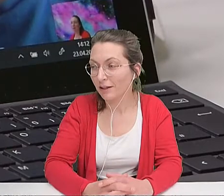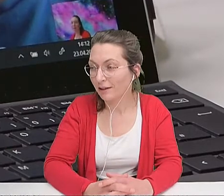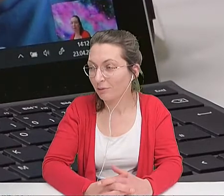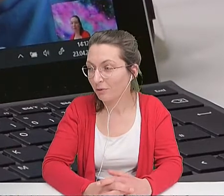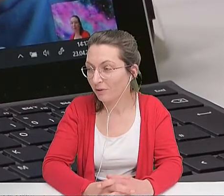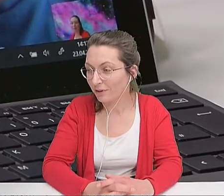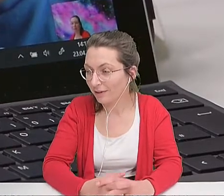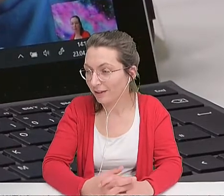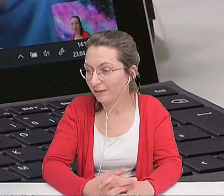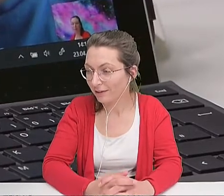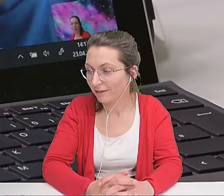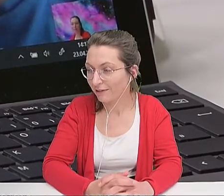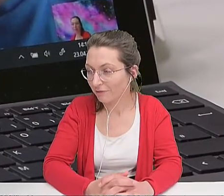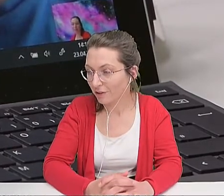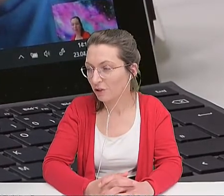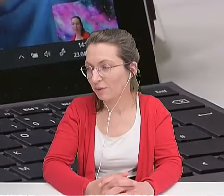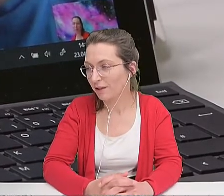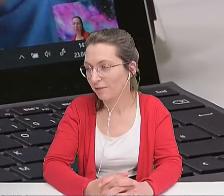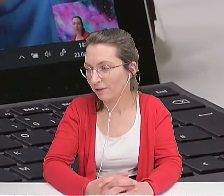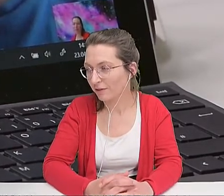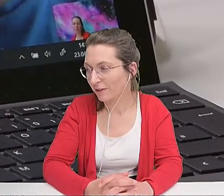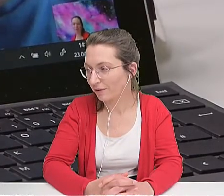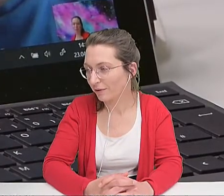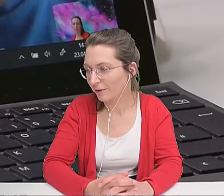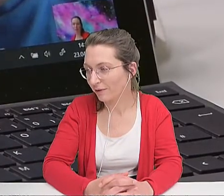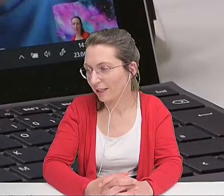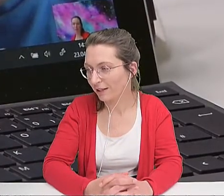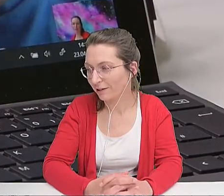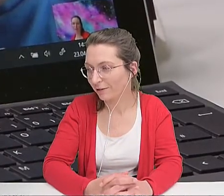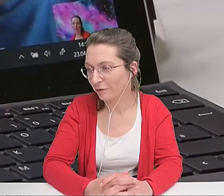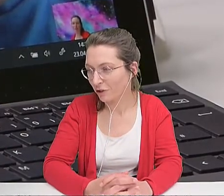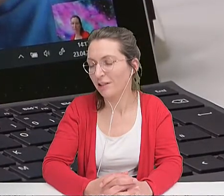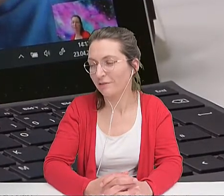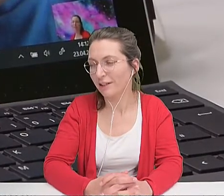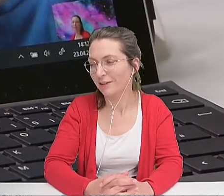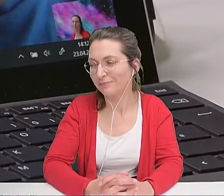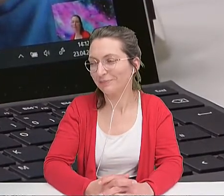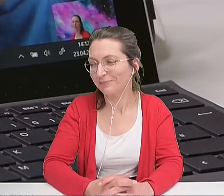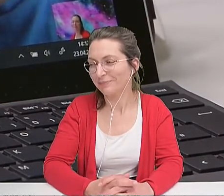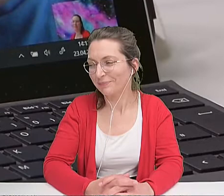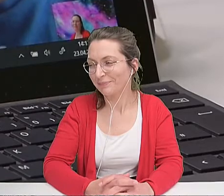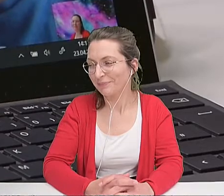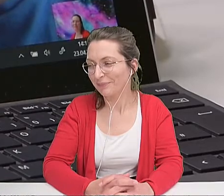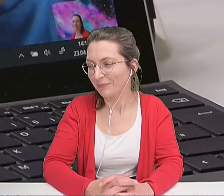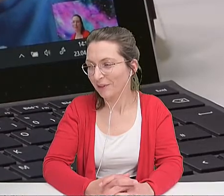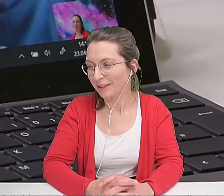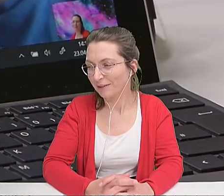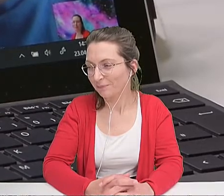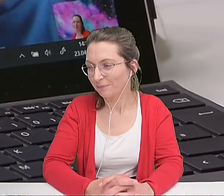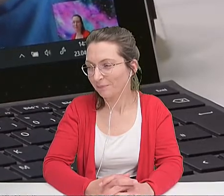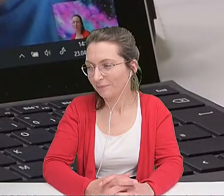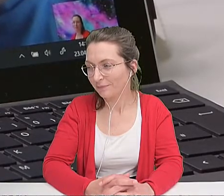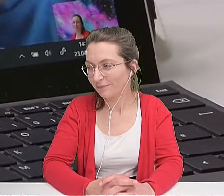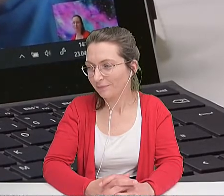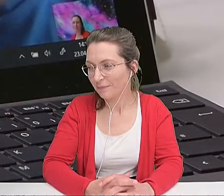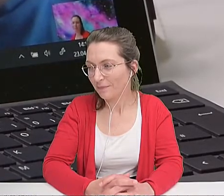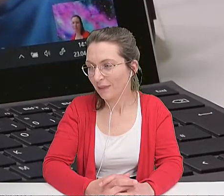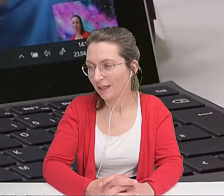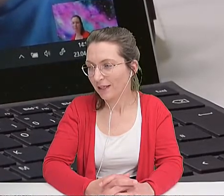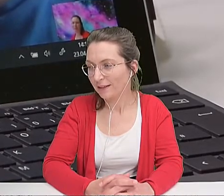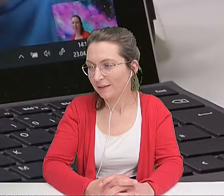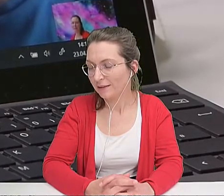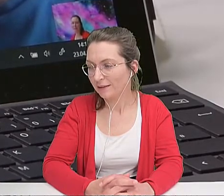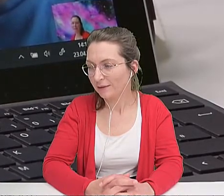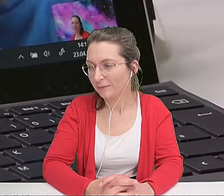dem Online-Angebot dann sich widerspiegelt, was ihr uns jetzt gleich vorstellen werdet. Ja, genau, da